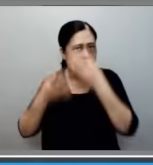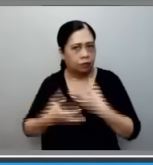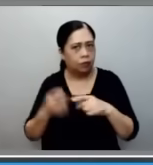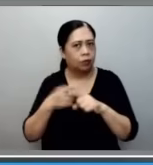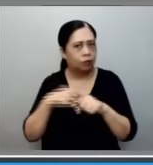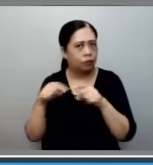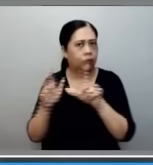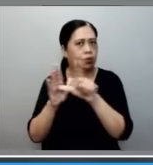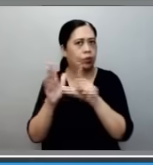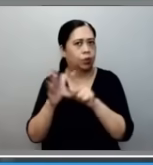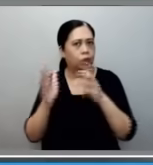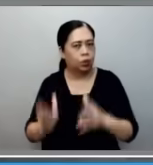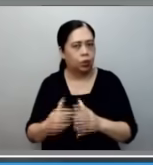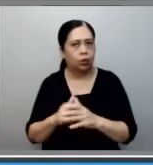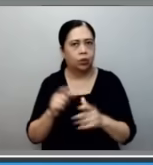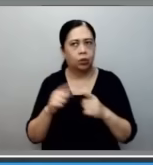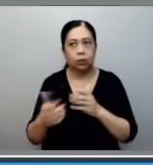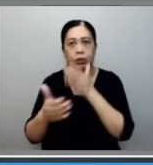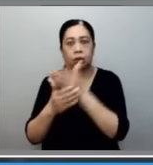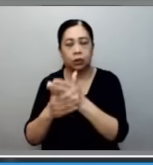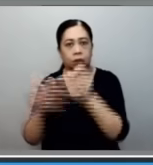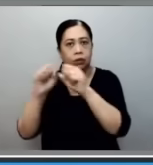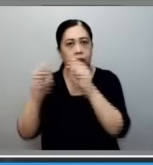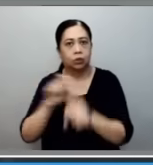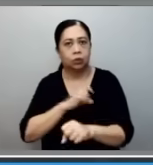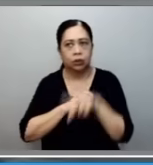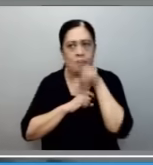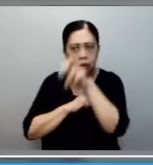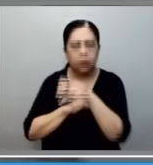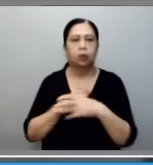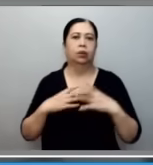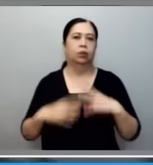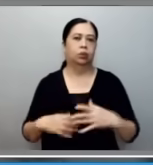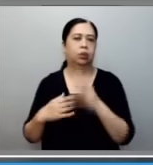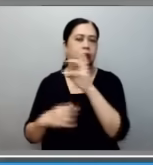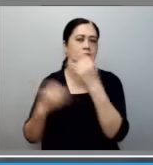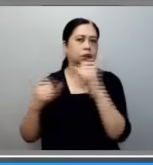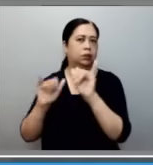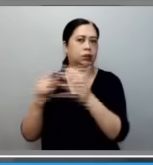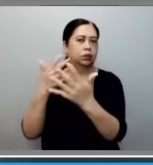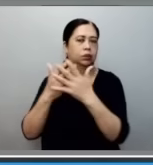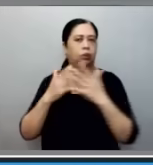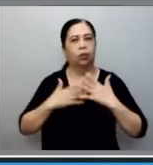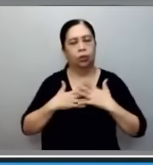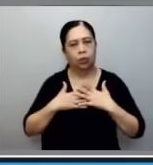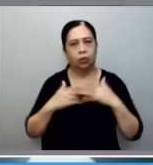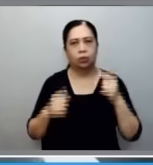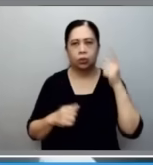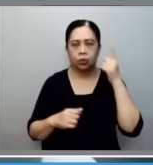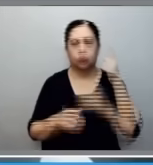abogado. Nang makapunta sila sa istasyon, nakita naman nilang nakakulong ang 6. Napanatagaan nila ang kanilang loob.